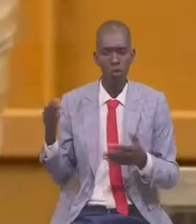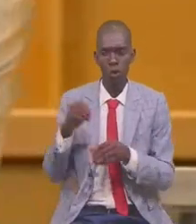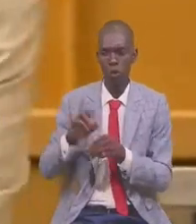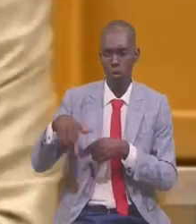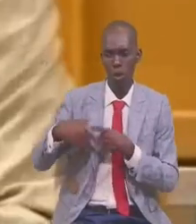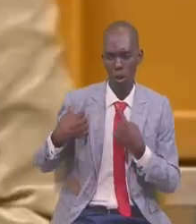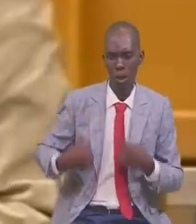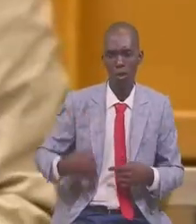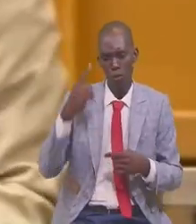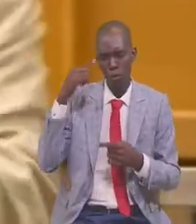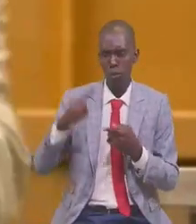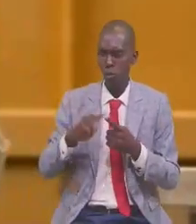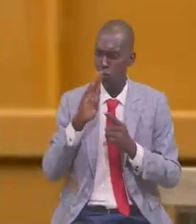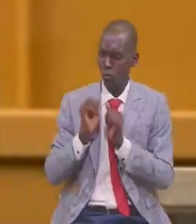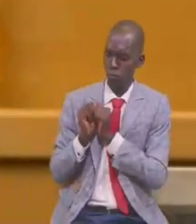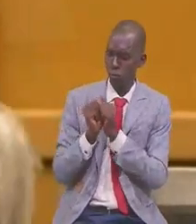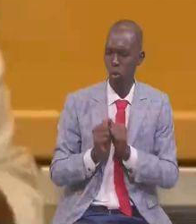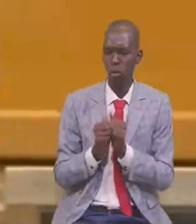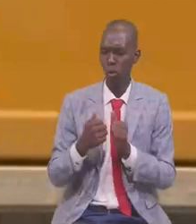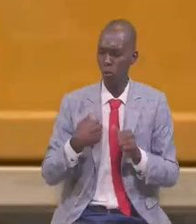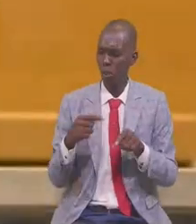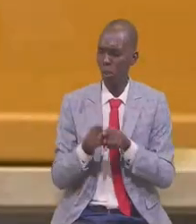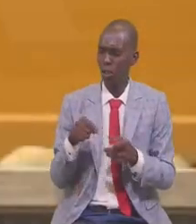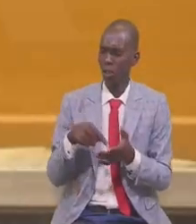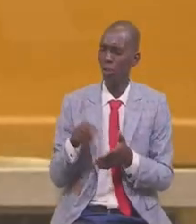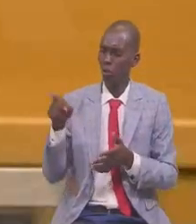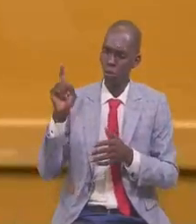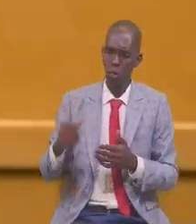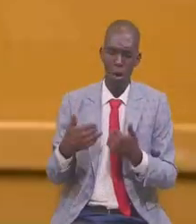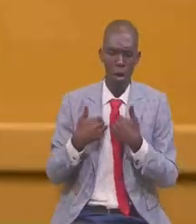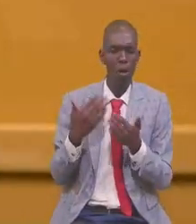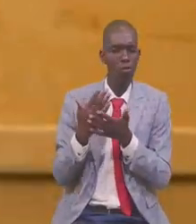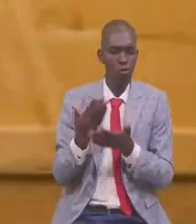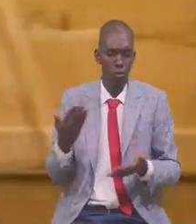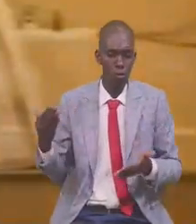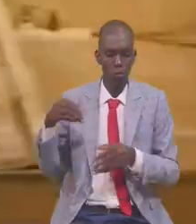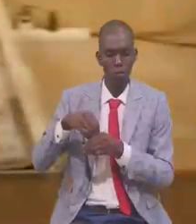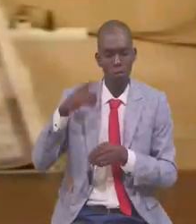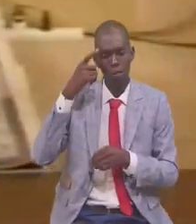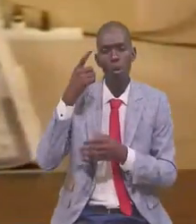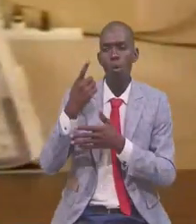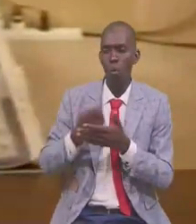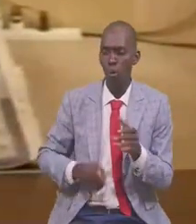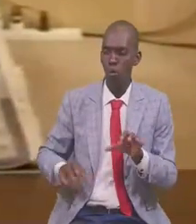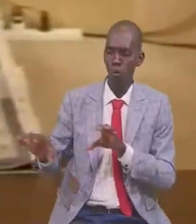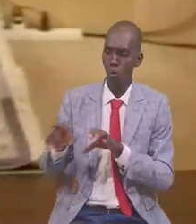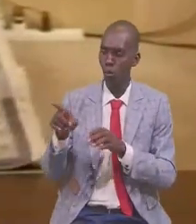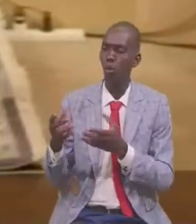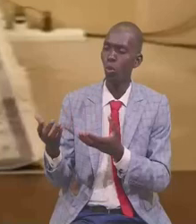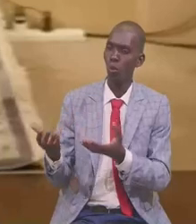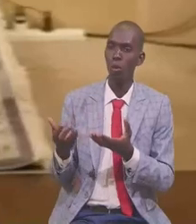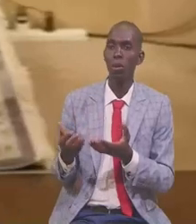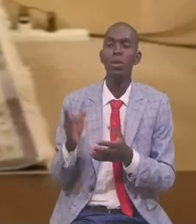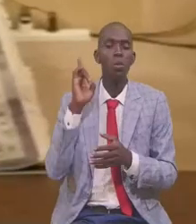pourquoi tu évolues avec moi comme ça? Tu as quelque chose. Que veux-tu? Il pouvait